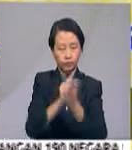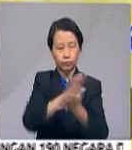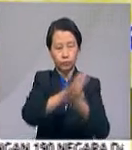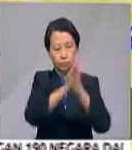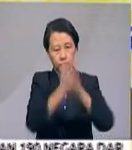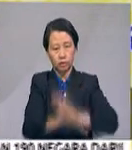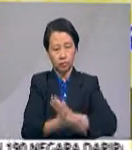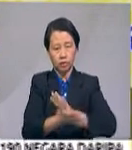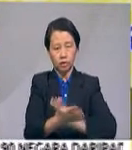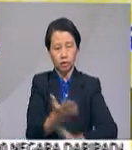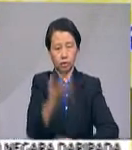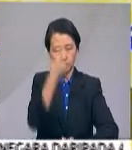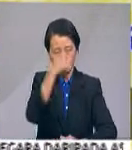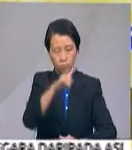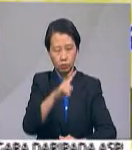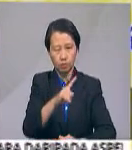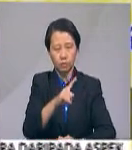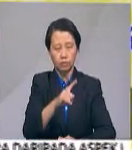dijadikan topeng